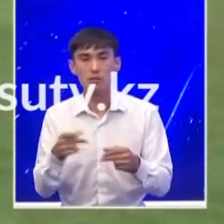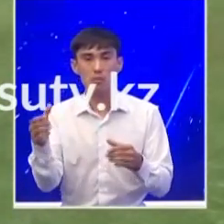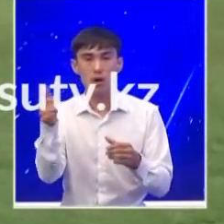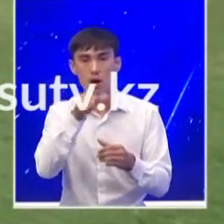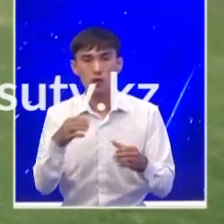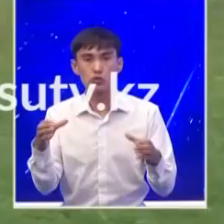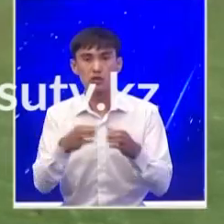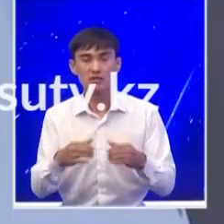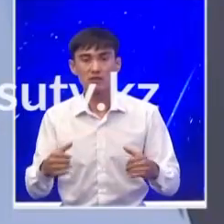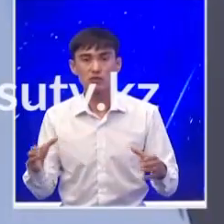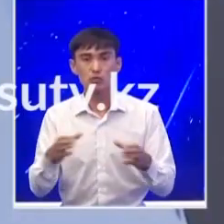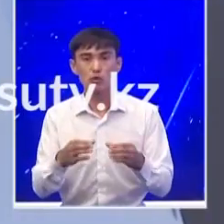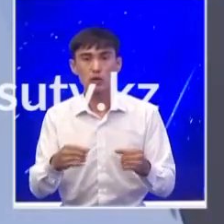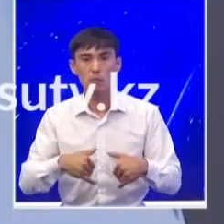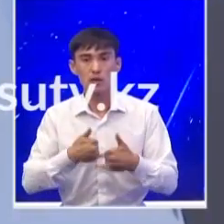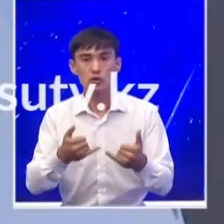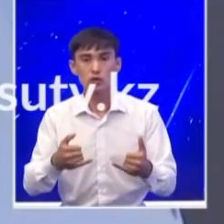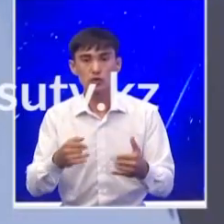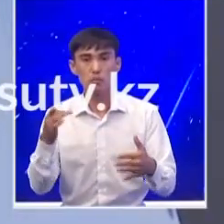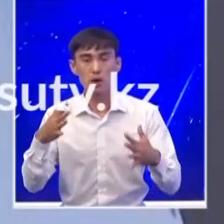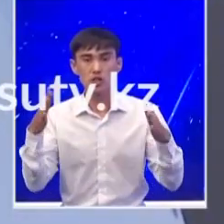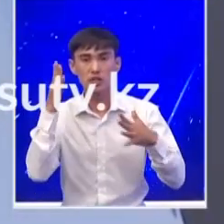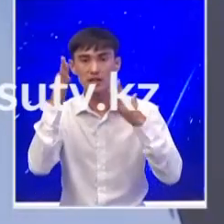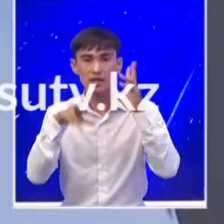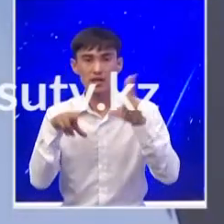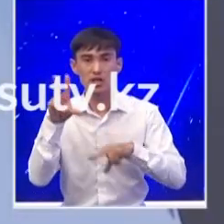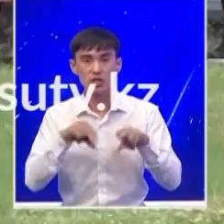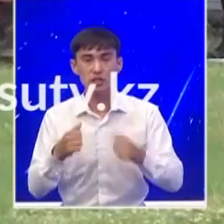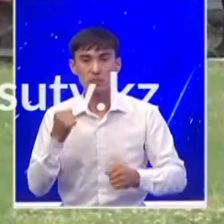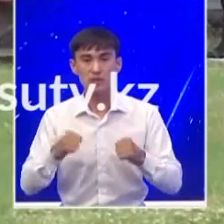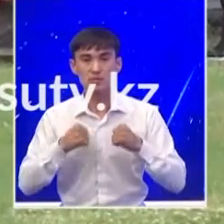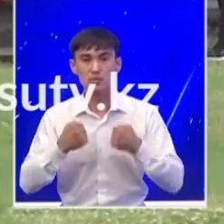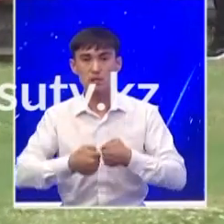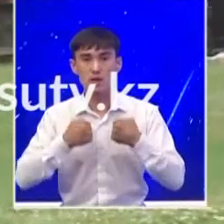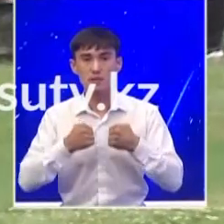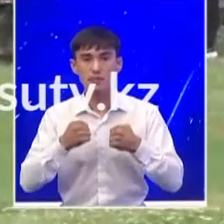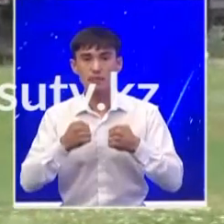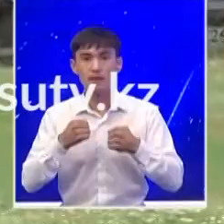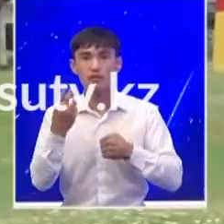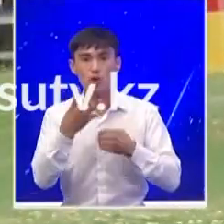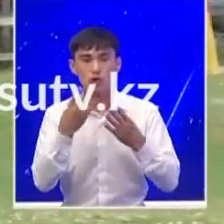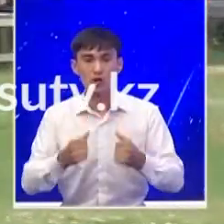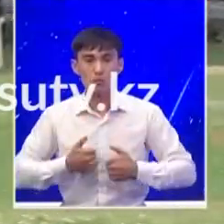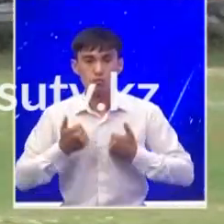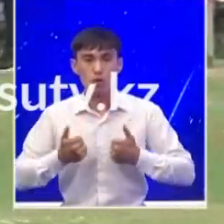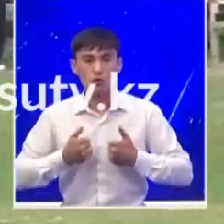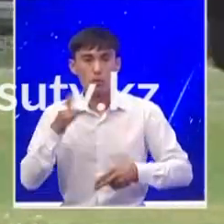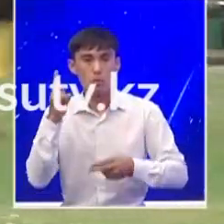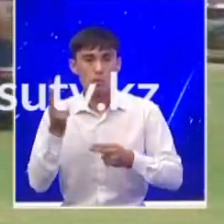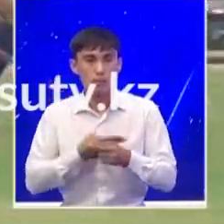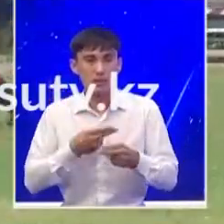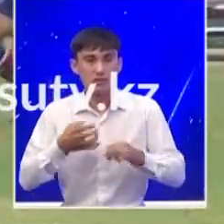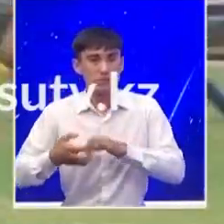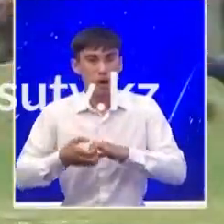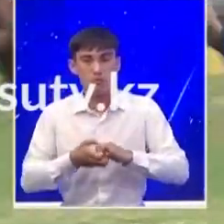молодыми, подающими большие надежды спортсменами. Наряду с опытными игроками в течение 3 дней они вели упорную, бескомпромиссную